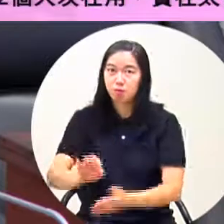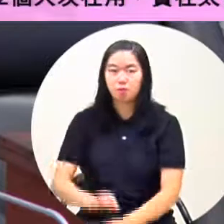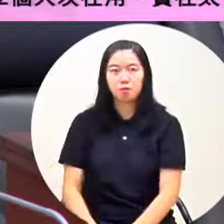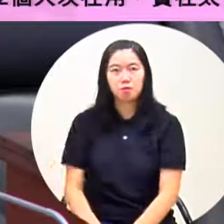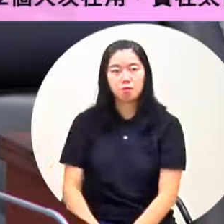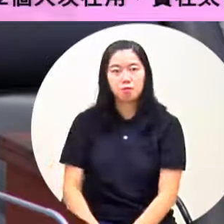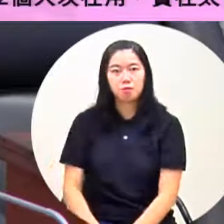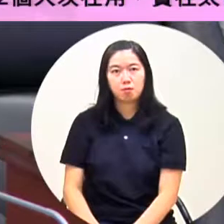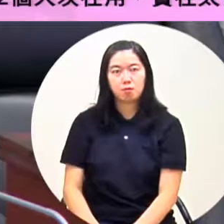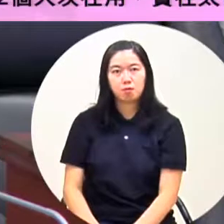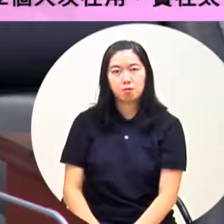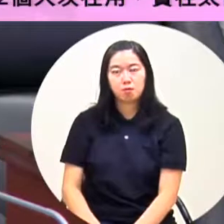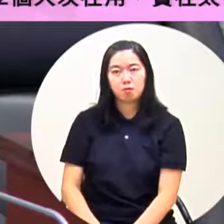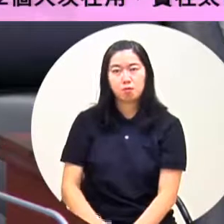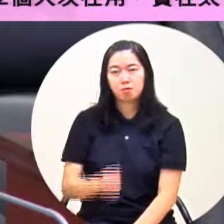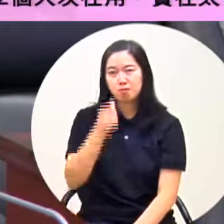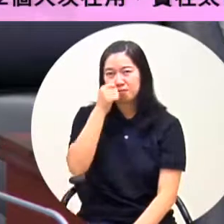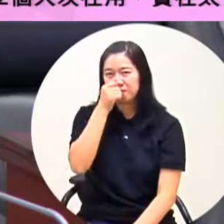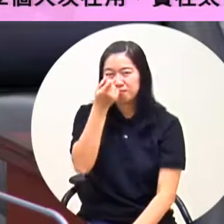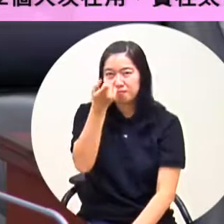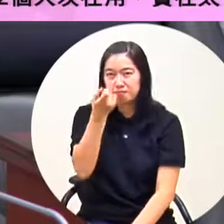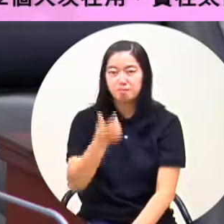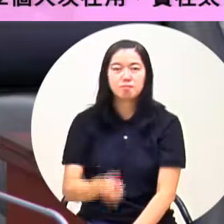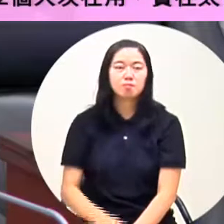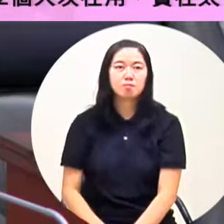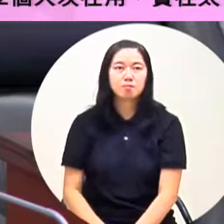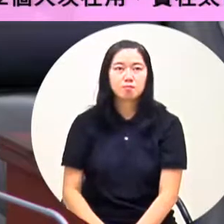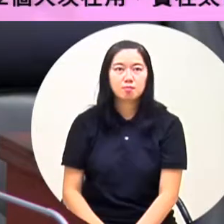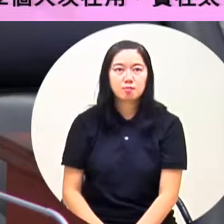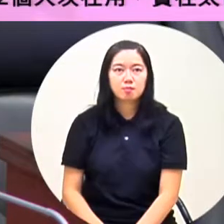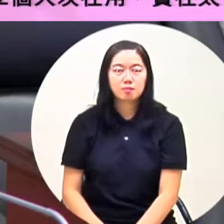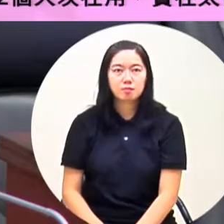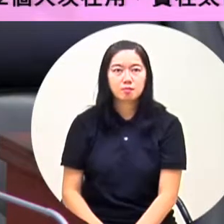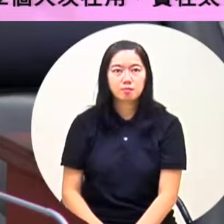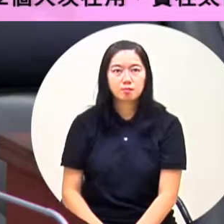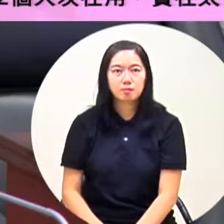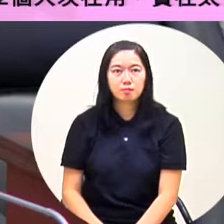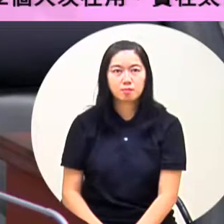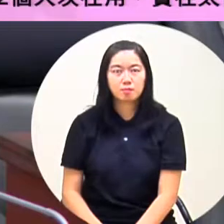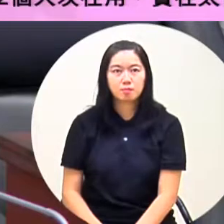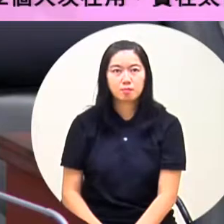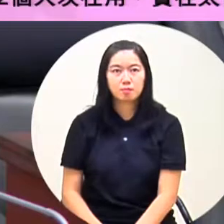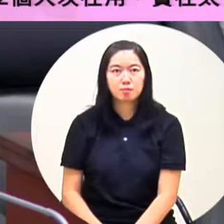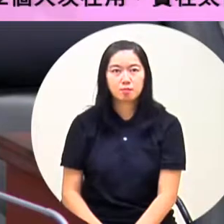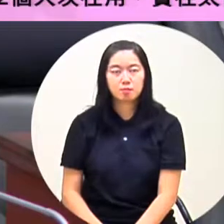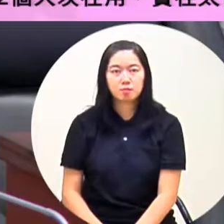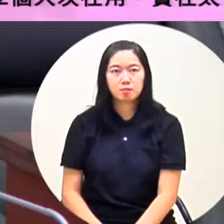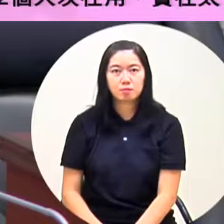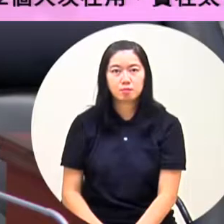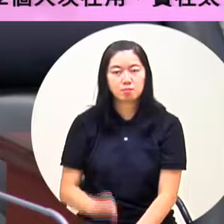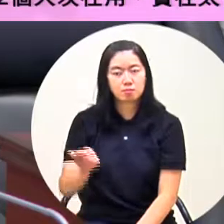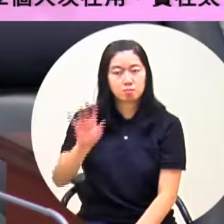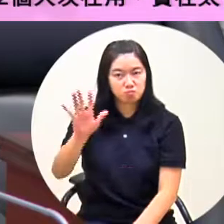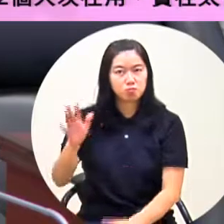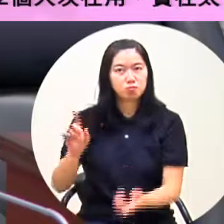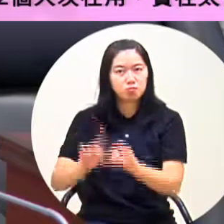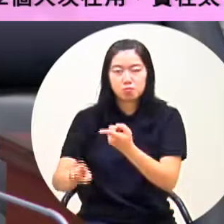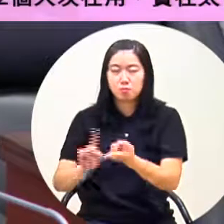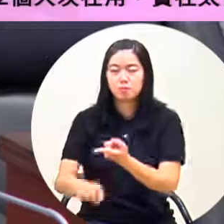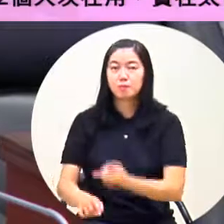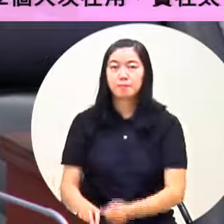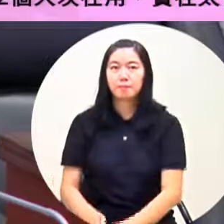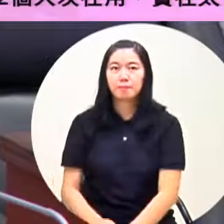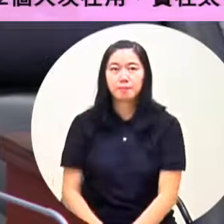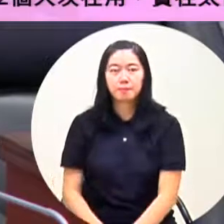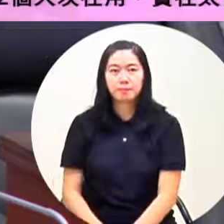用这个使用哦，所以本席觉得太低了，是不是有问题哦？是不是出了状